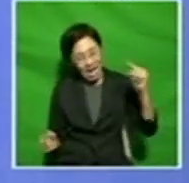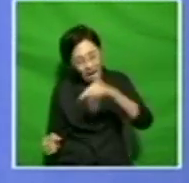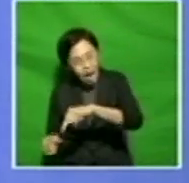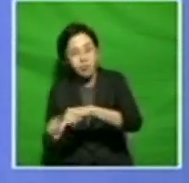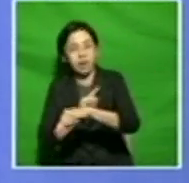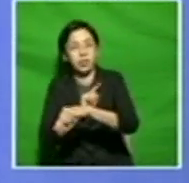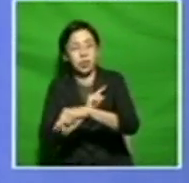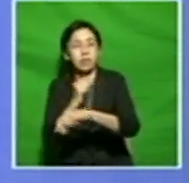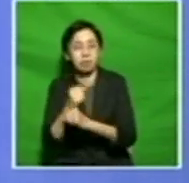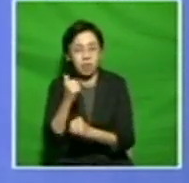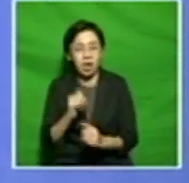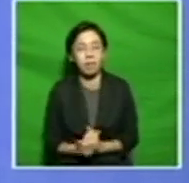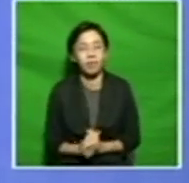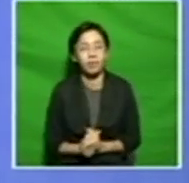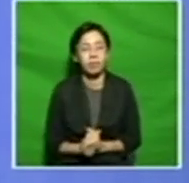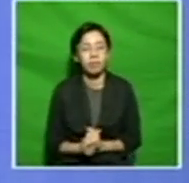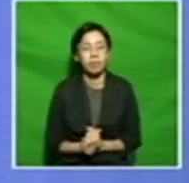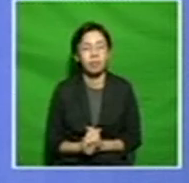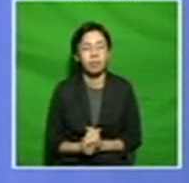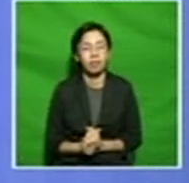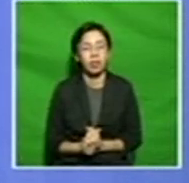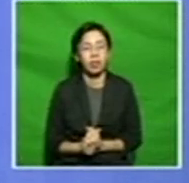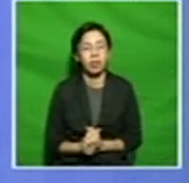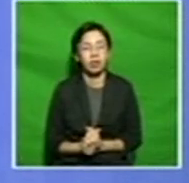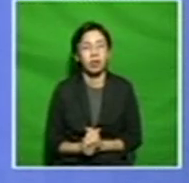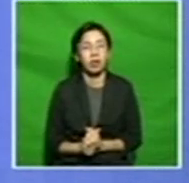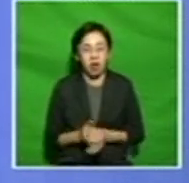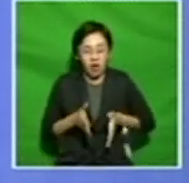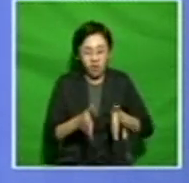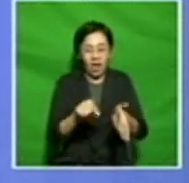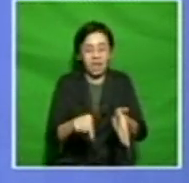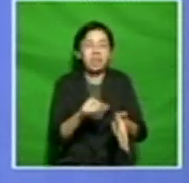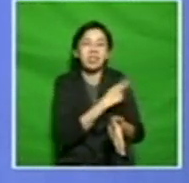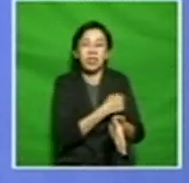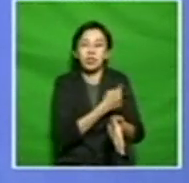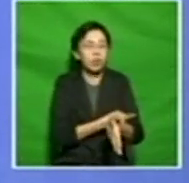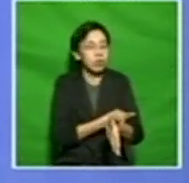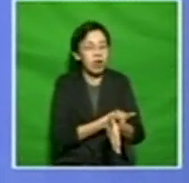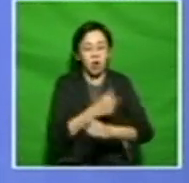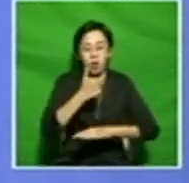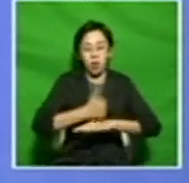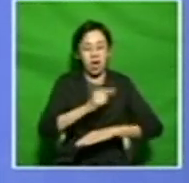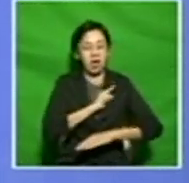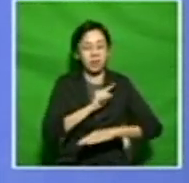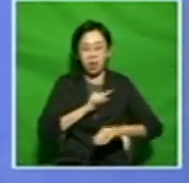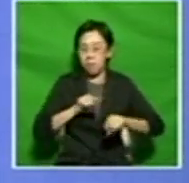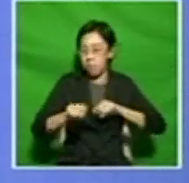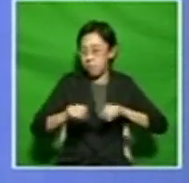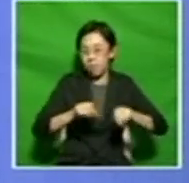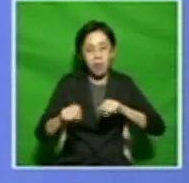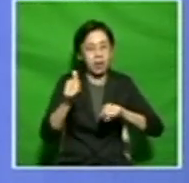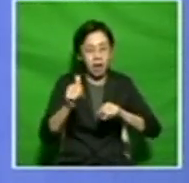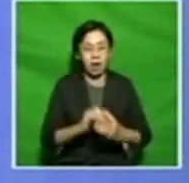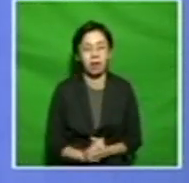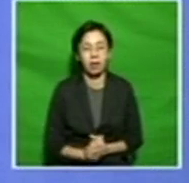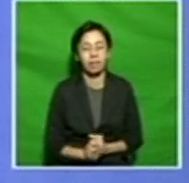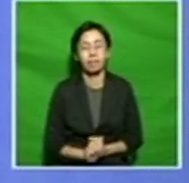ทั้งหมดมาอยู่ในคำว่าด้านการสาธารณสุ